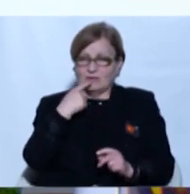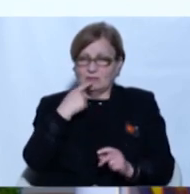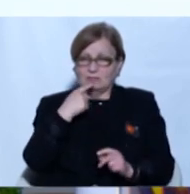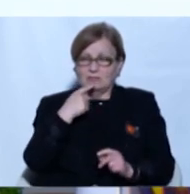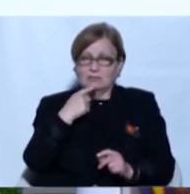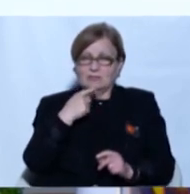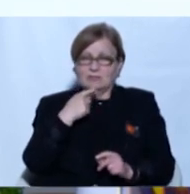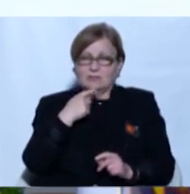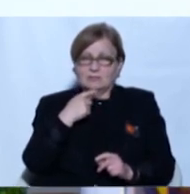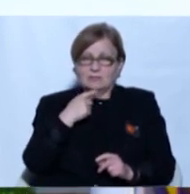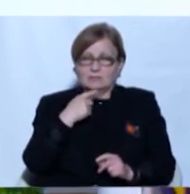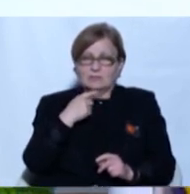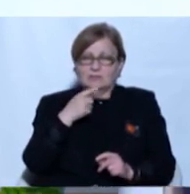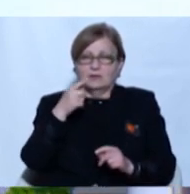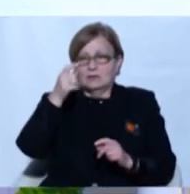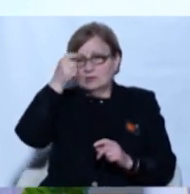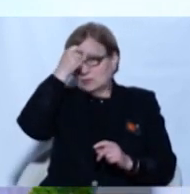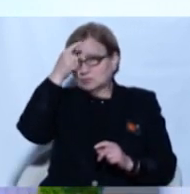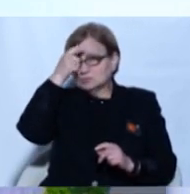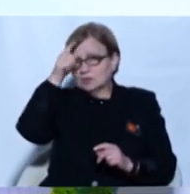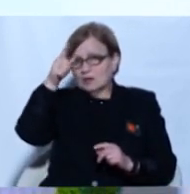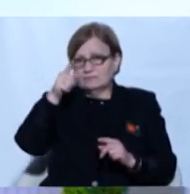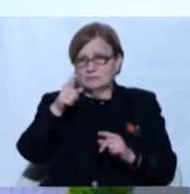მაგალითად ედავებოდა რუსთაველს, ედავებოდა